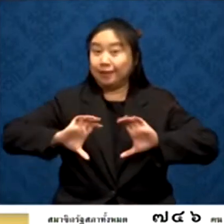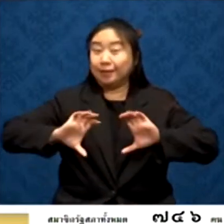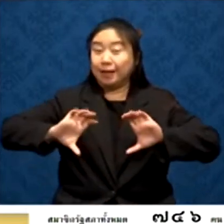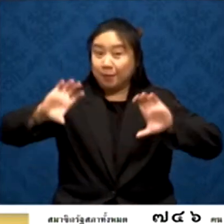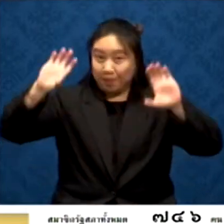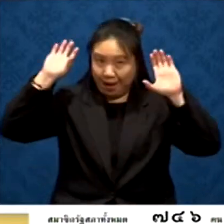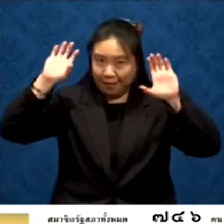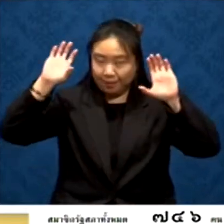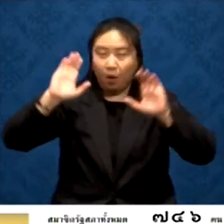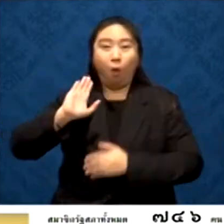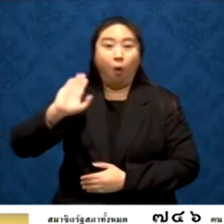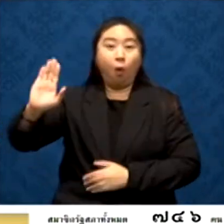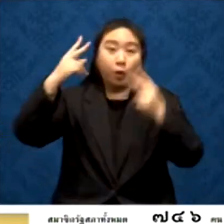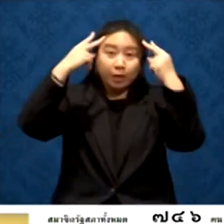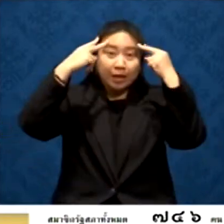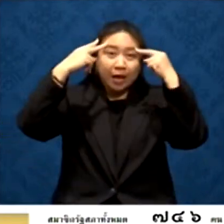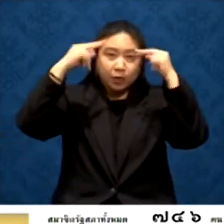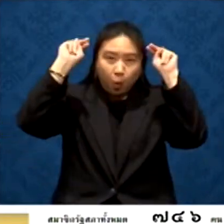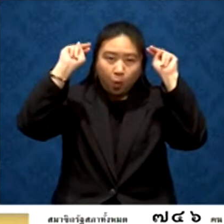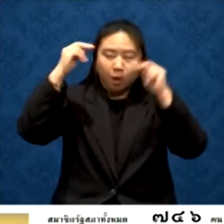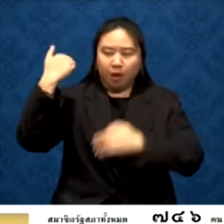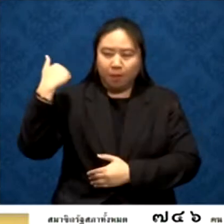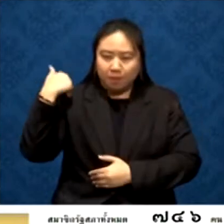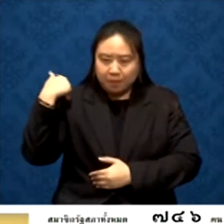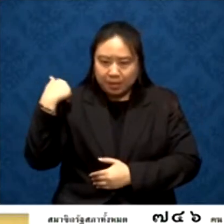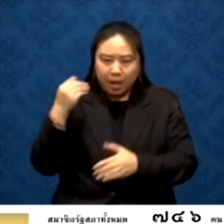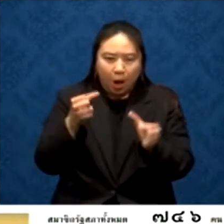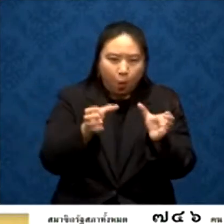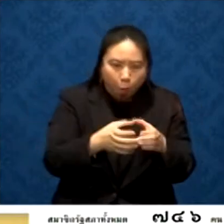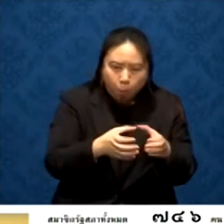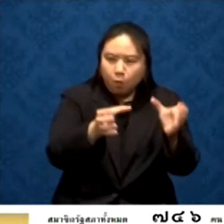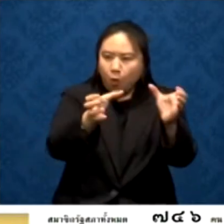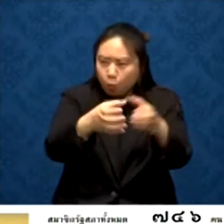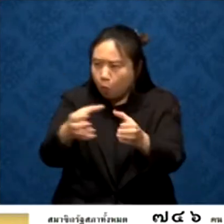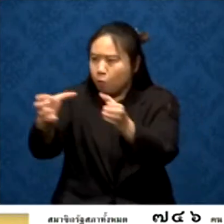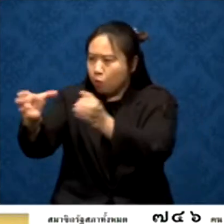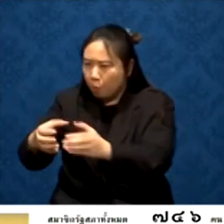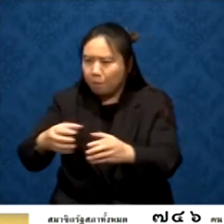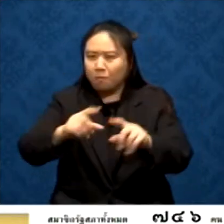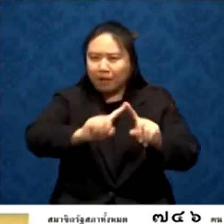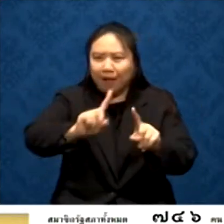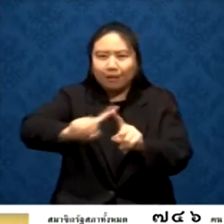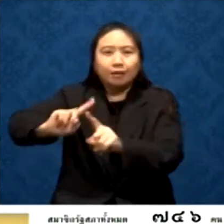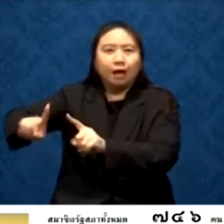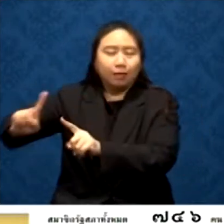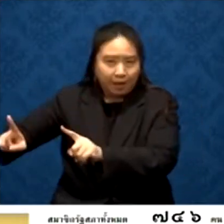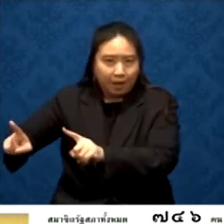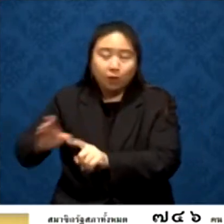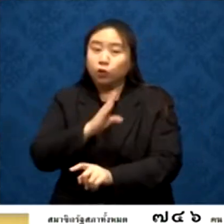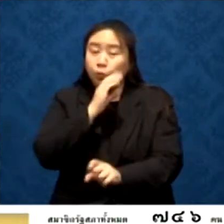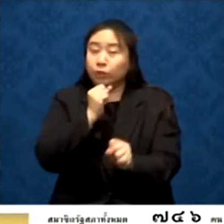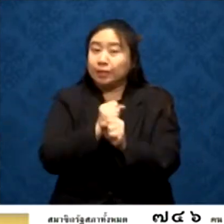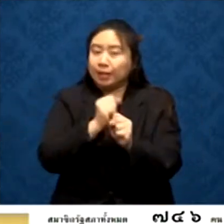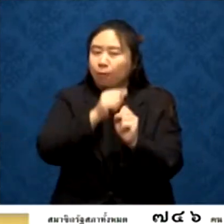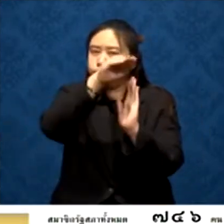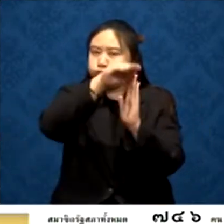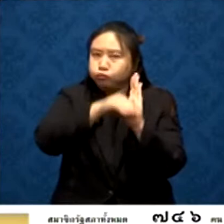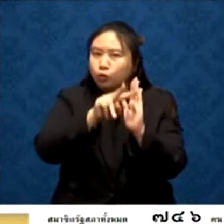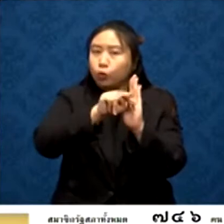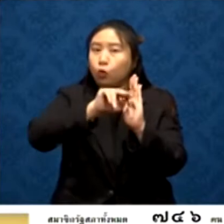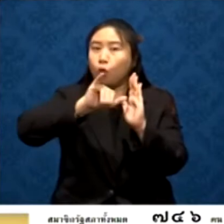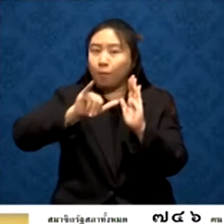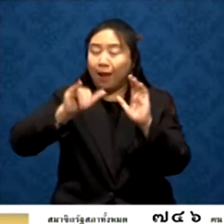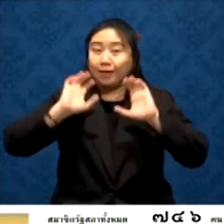นายกมันมีหลายกลุ่มหลายขั้วการทำนโยบายของรัฐบาล